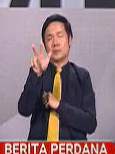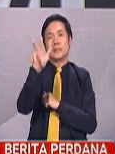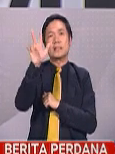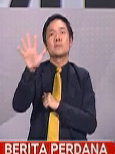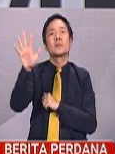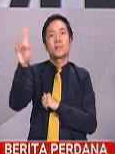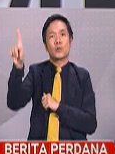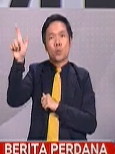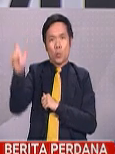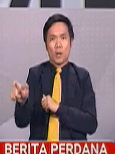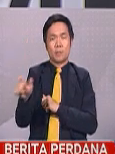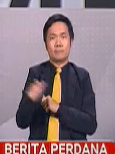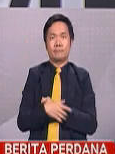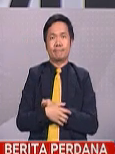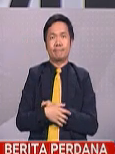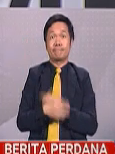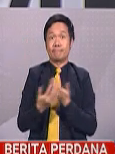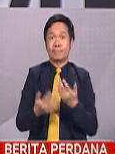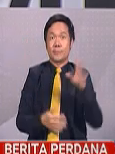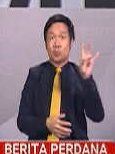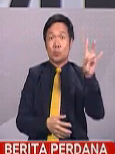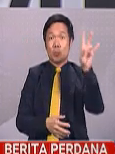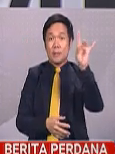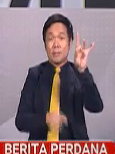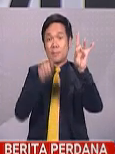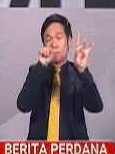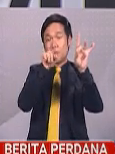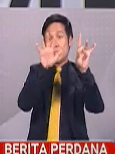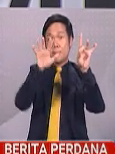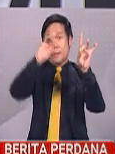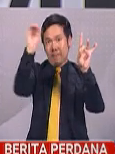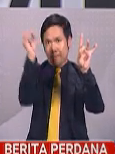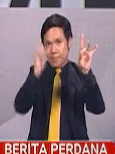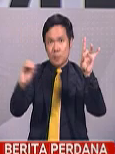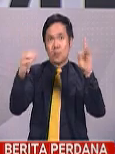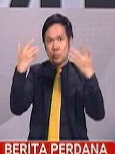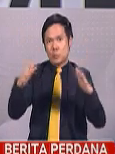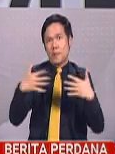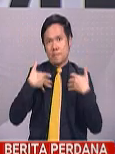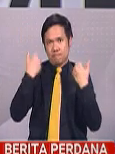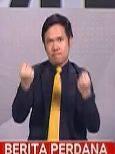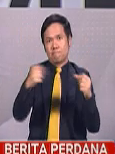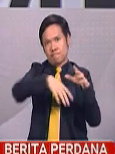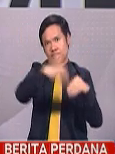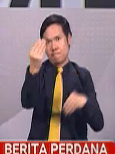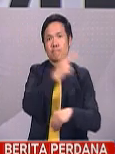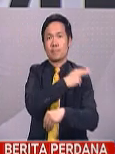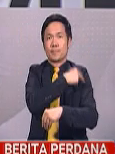5,351 kes atau 78.5% daripada jumlah keseluruhan kes.